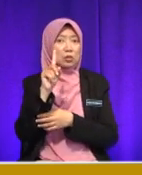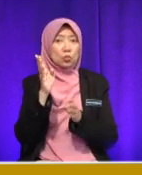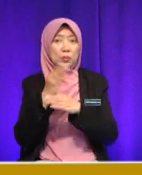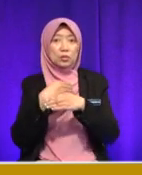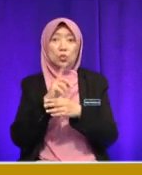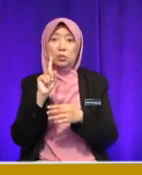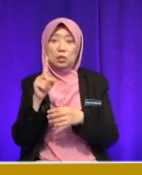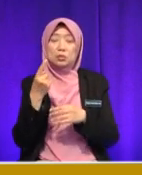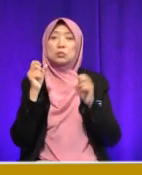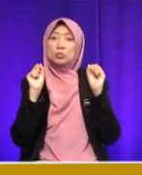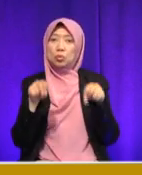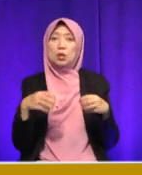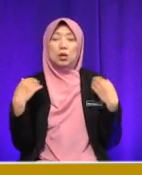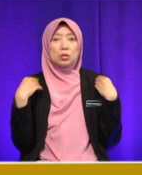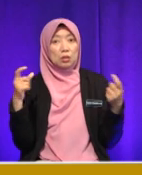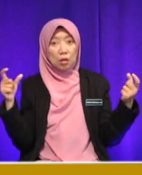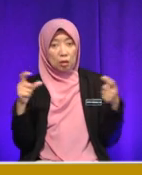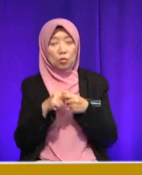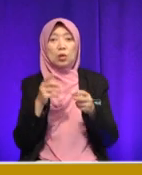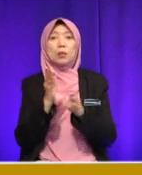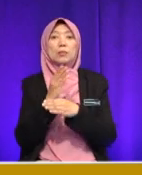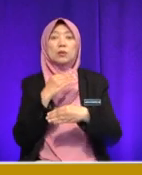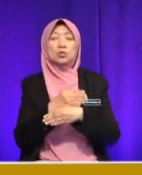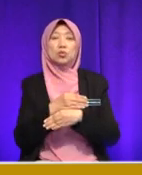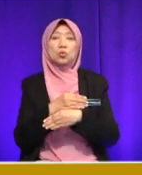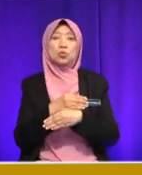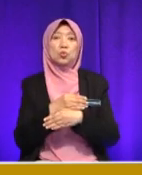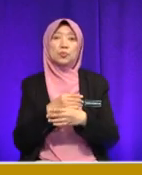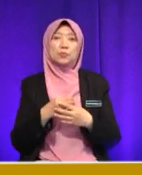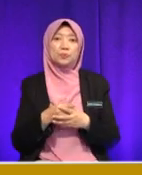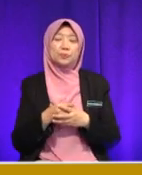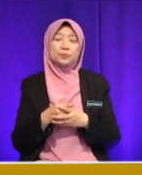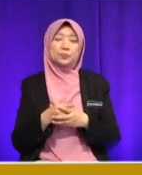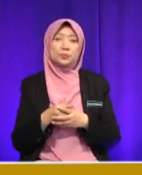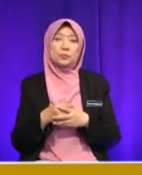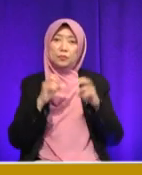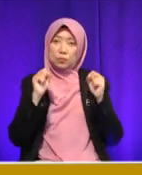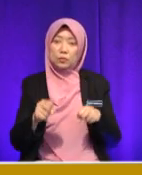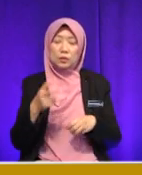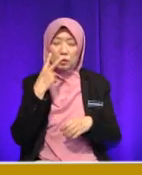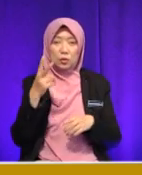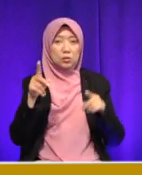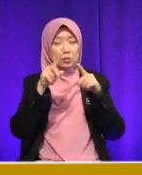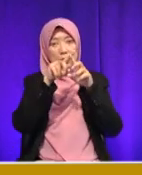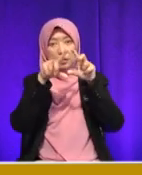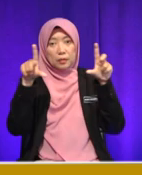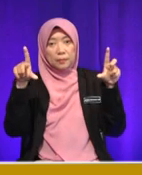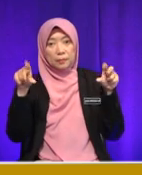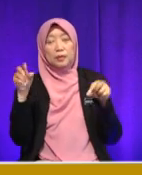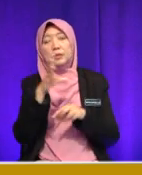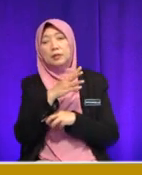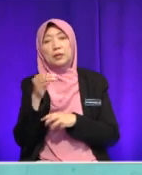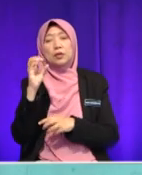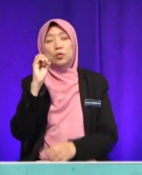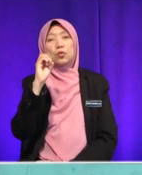je. Kita boleh ada gabungan bentuk. Jadi di gambar ini kita boleh lihat gabungan segi empat sama dan juga